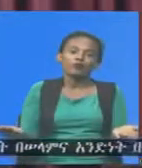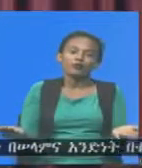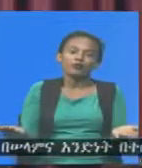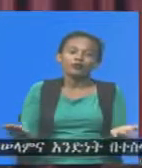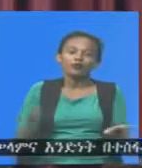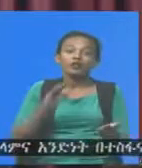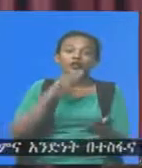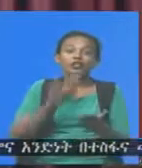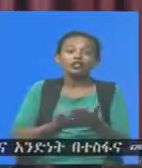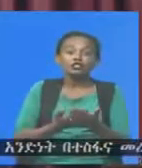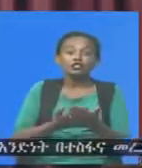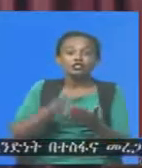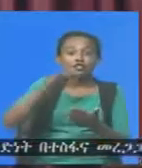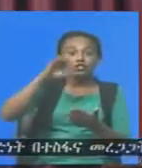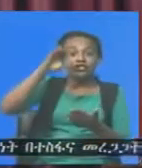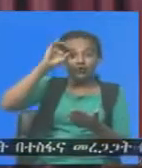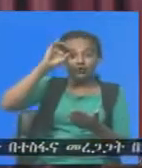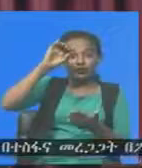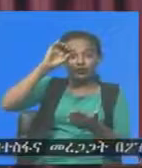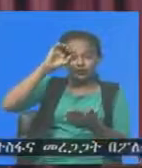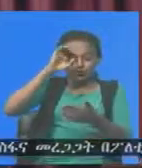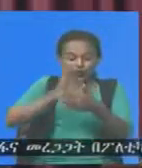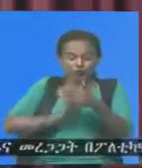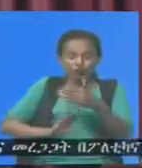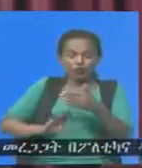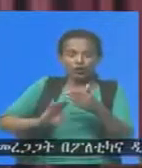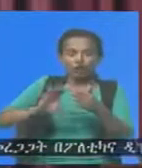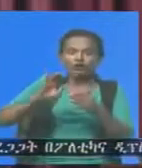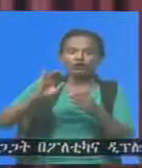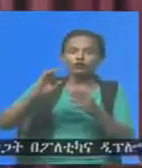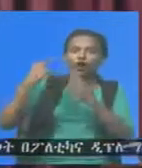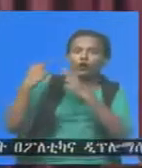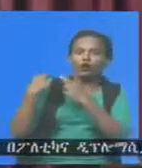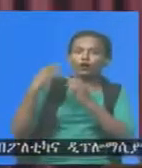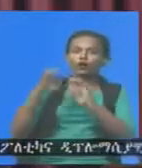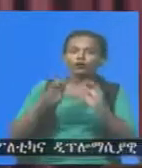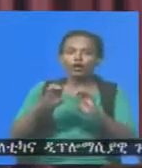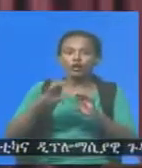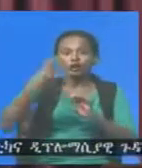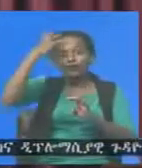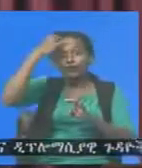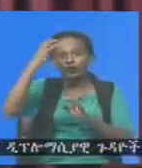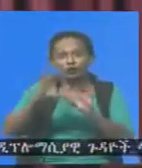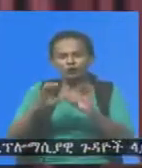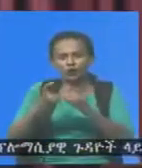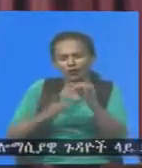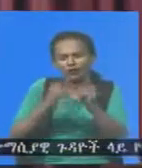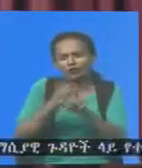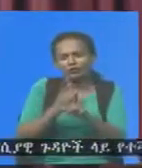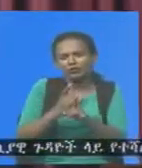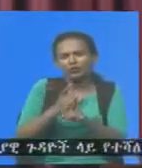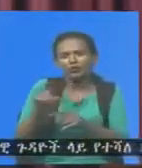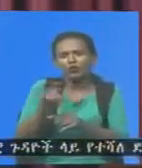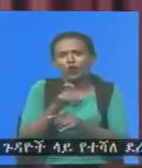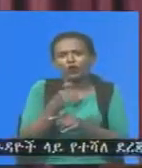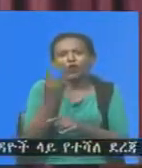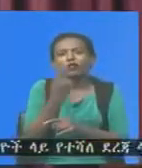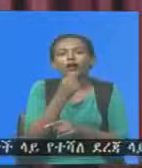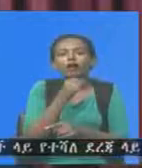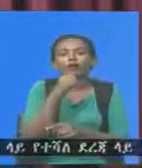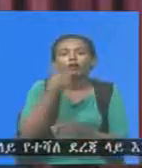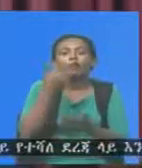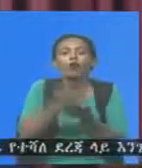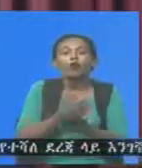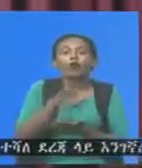ልጅ ኢያሱ ሲወርዱ ጃንሆይ አርገውታል። ጃንሆይ ሲወርዱ መንግስቱ አርገውታል። በየዘመን ሆኗል። አልጠቀመንም። መቆም አለበት